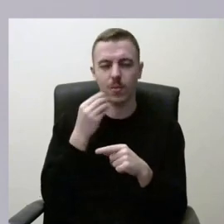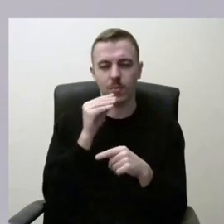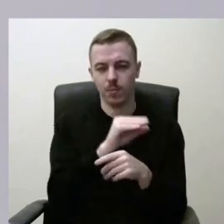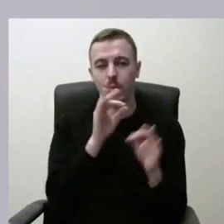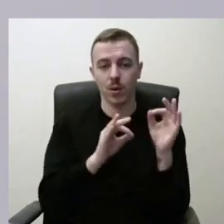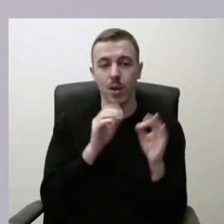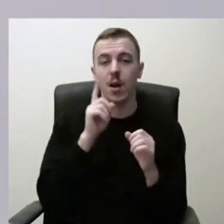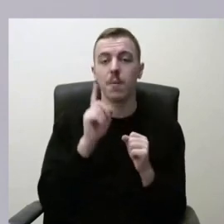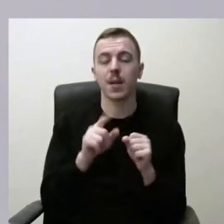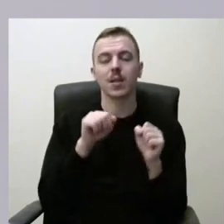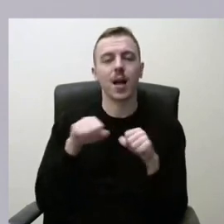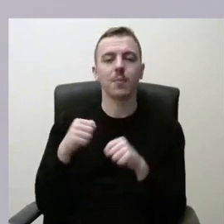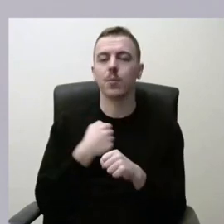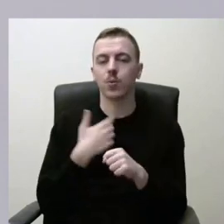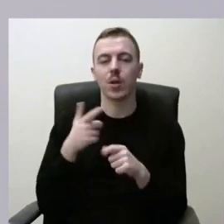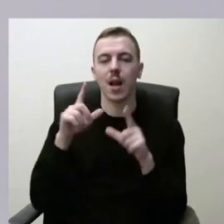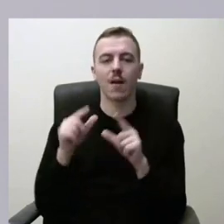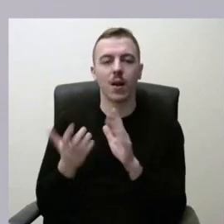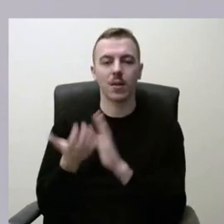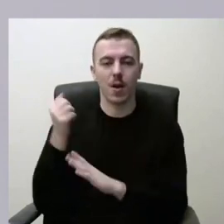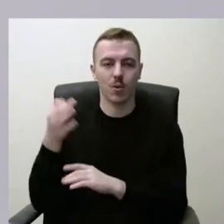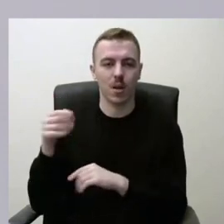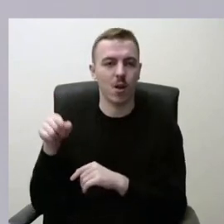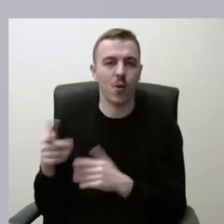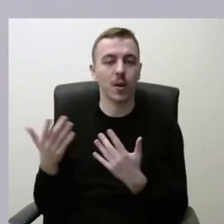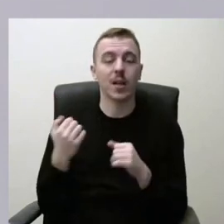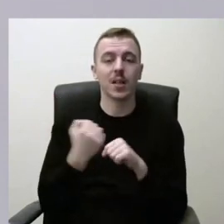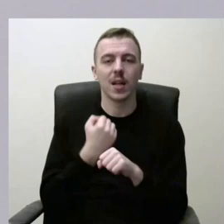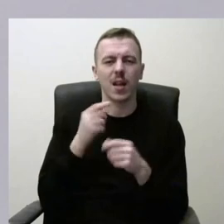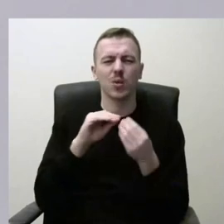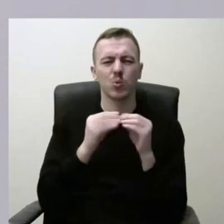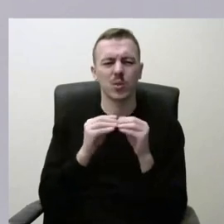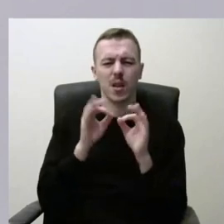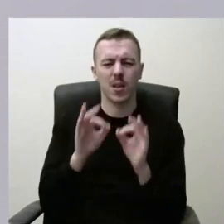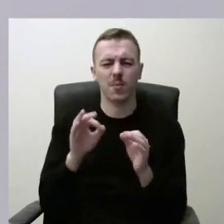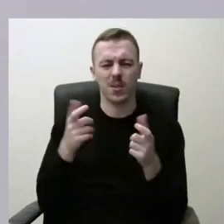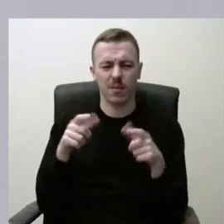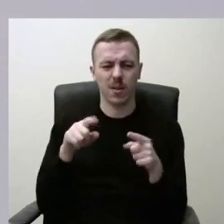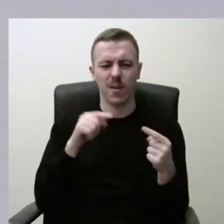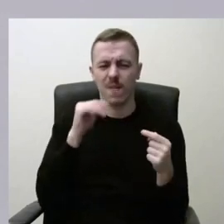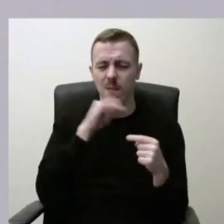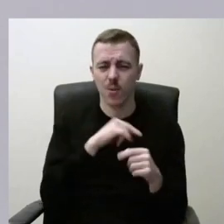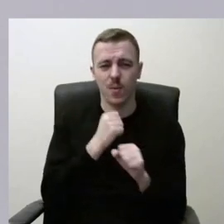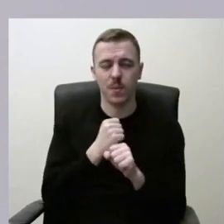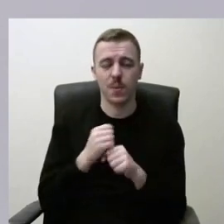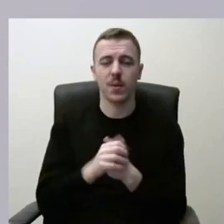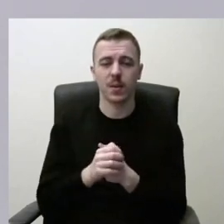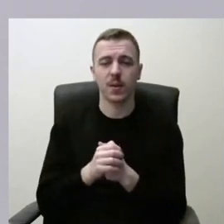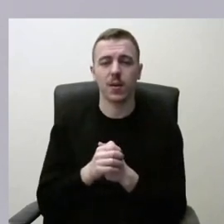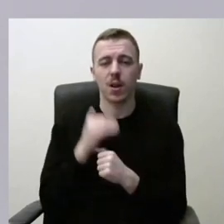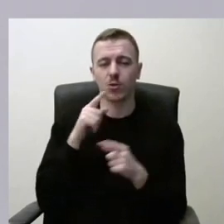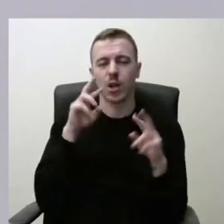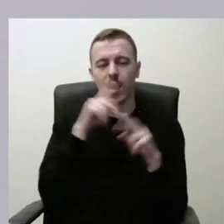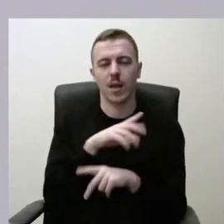jokių galimybių į tą lengvatą. Taip kad čia tiesiog reikia susitarti su valdybėms ir taškas. Ir čia buvo aišku klaida.